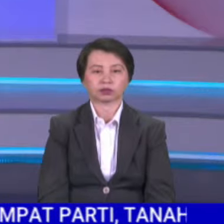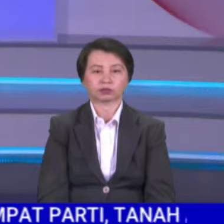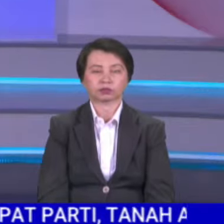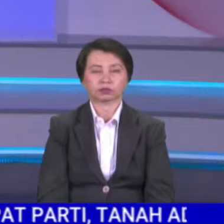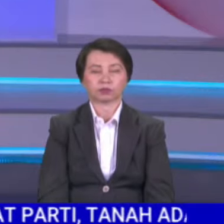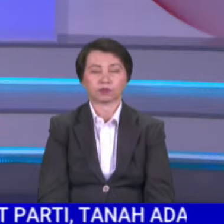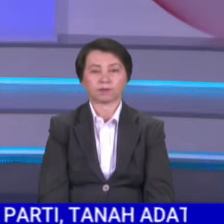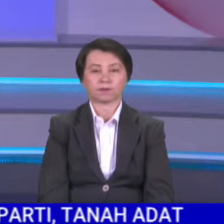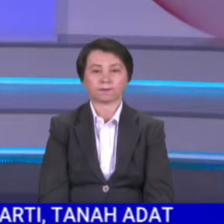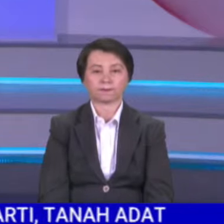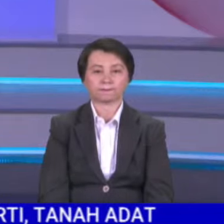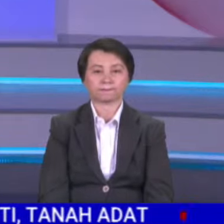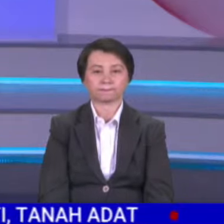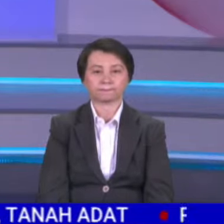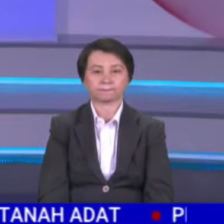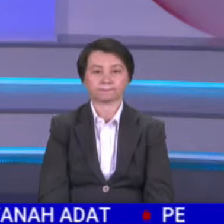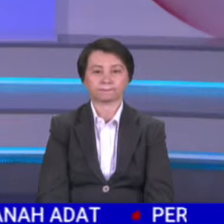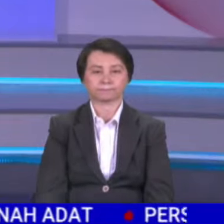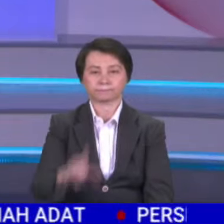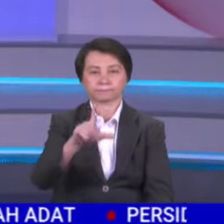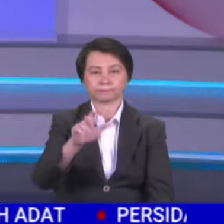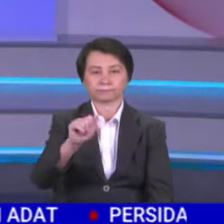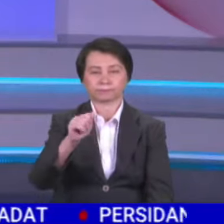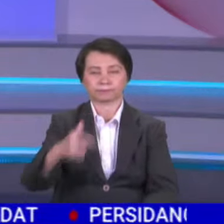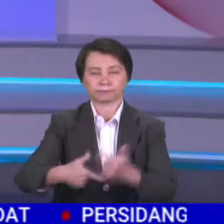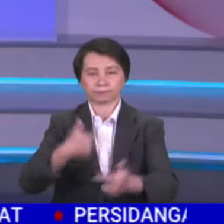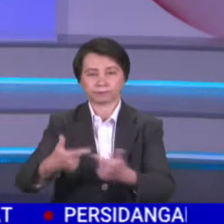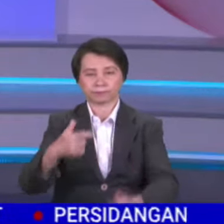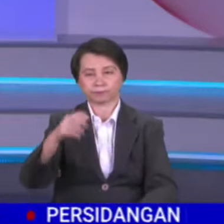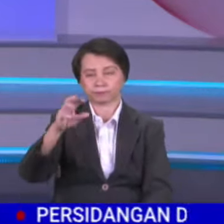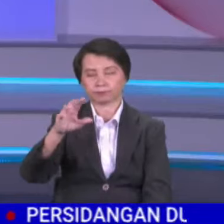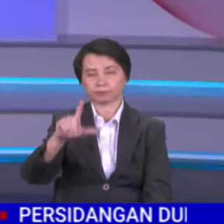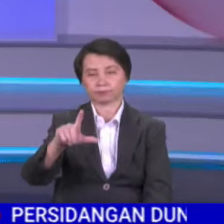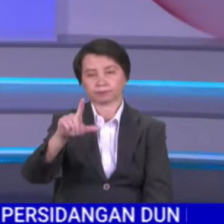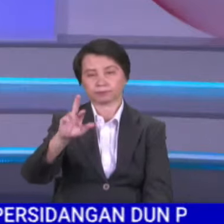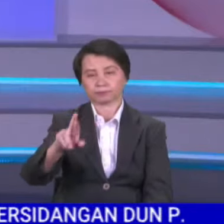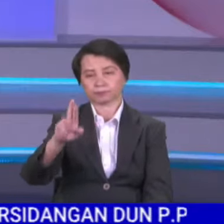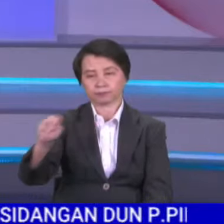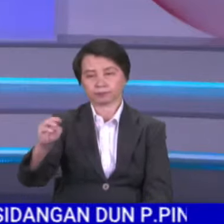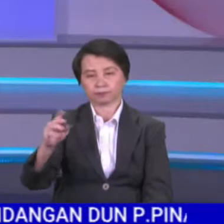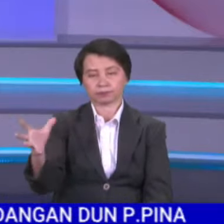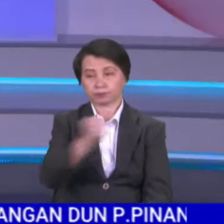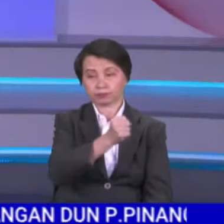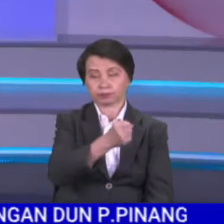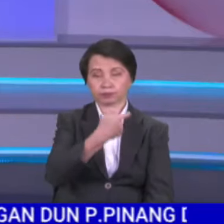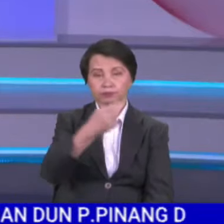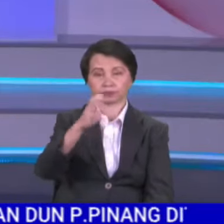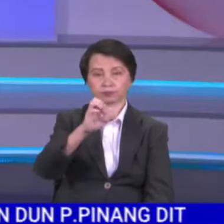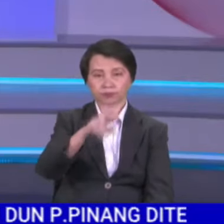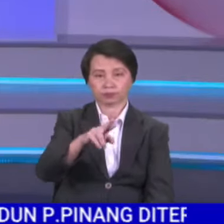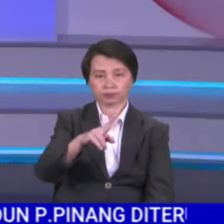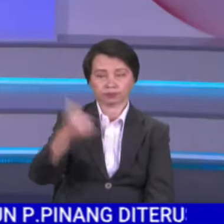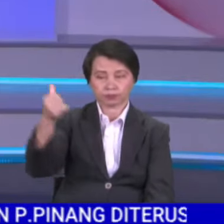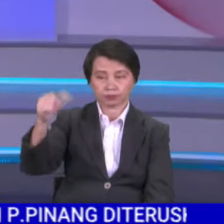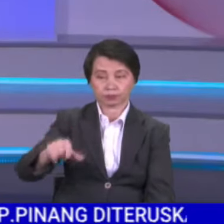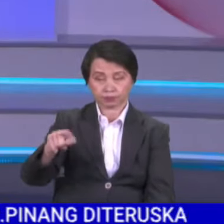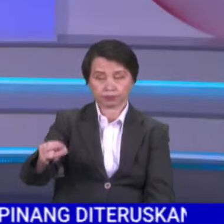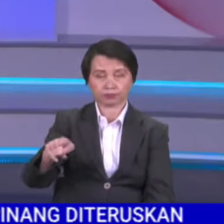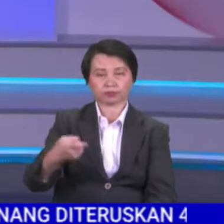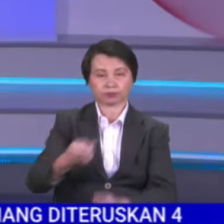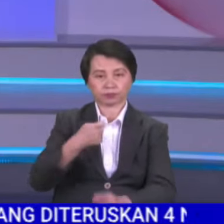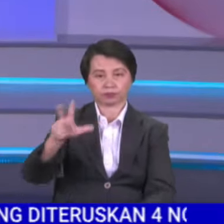Baik, dan ini perkembangan La Liga. Real Madrid kembali merampas takhta Liga daripada Barcelona selepas menewaskan musuh tradisi